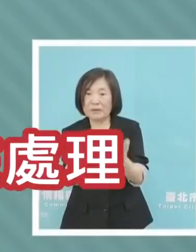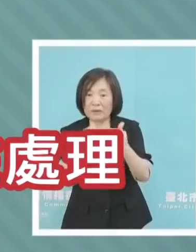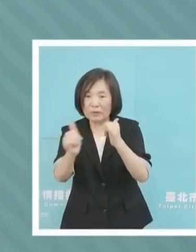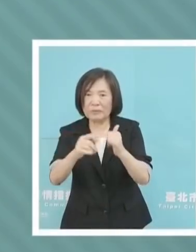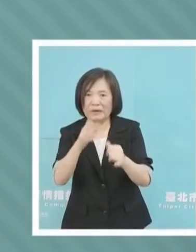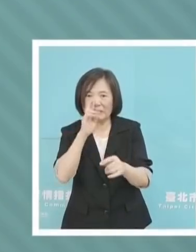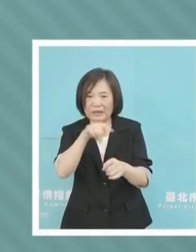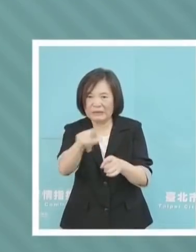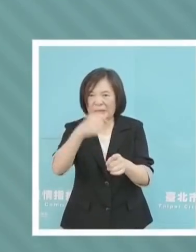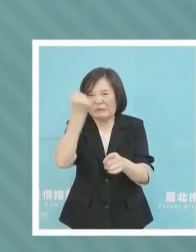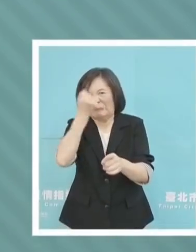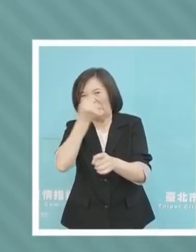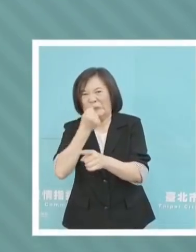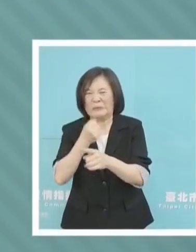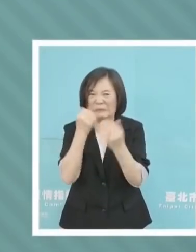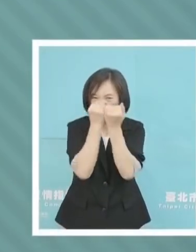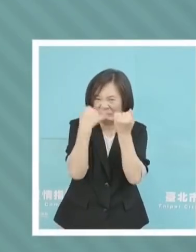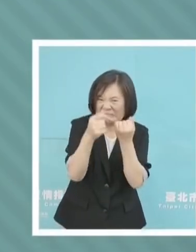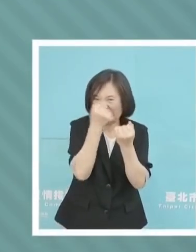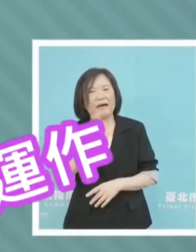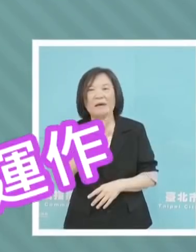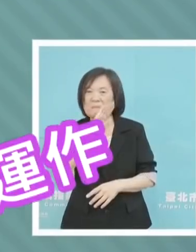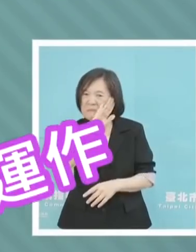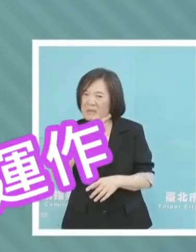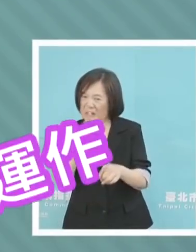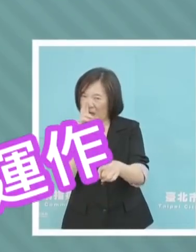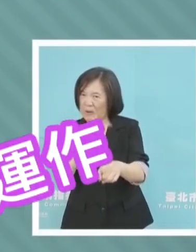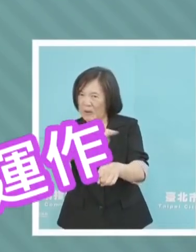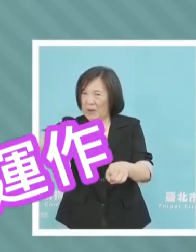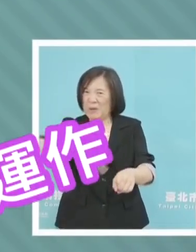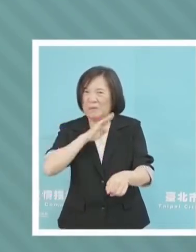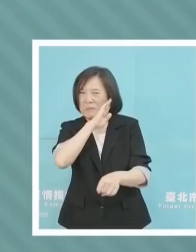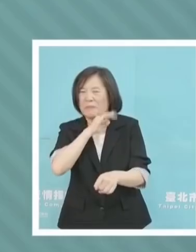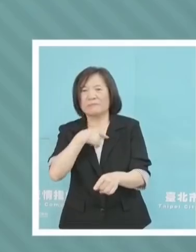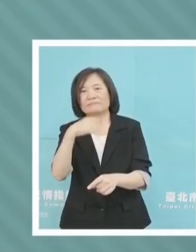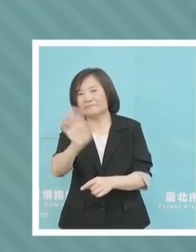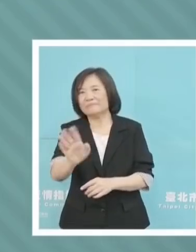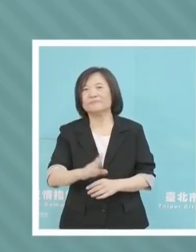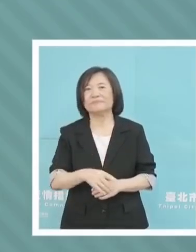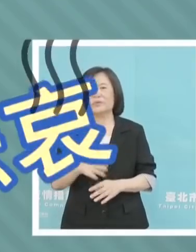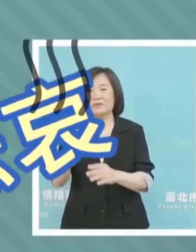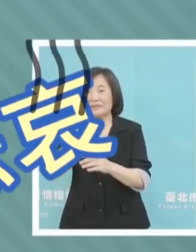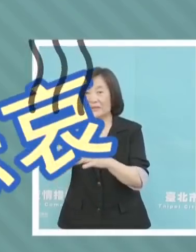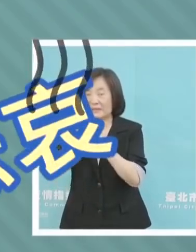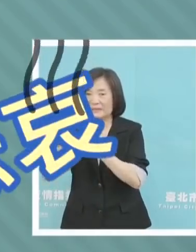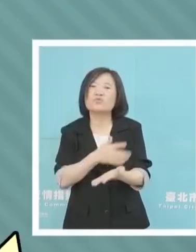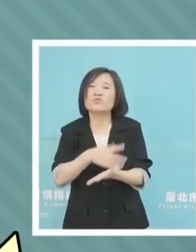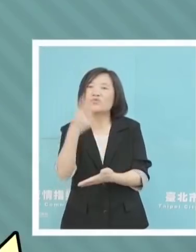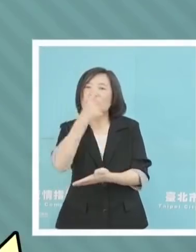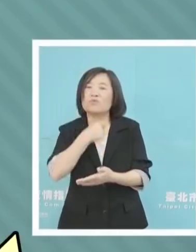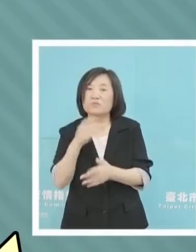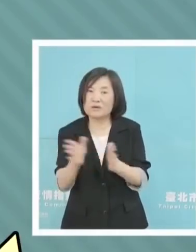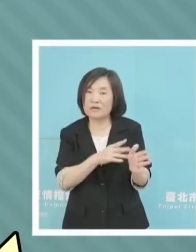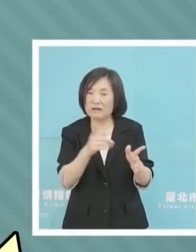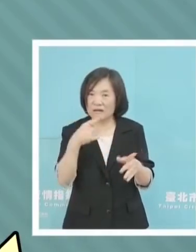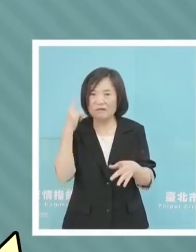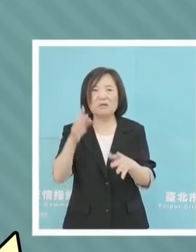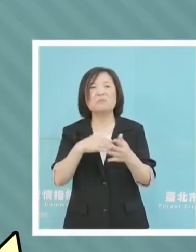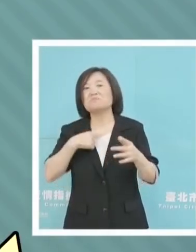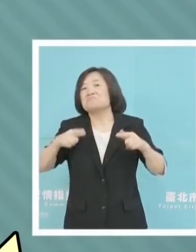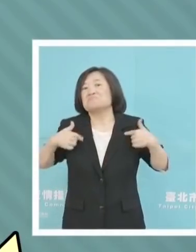是会防弊哦，防弊到整个国家不能有效的运作，这是台湾社会最大的悲哀。